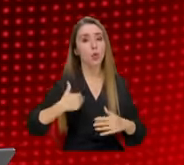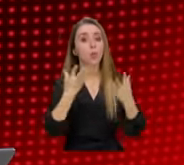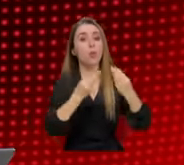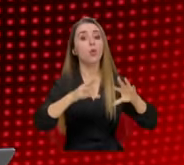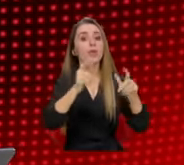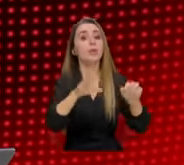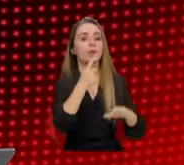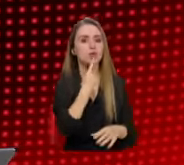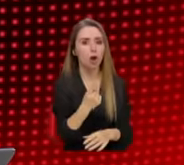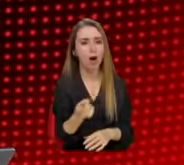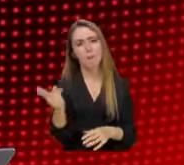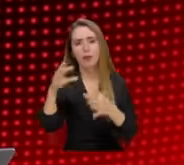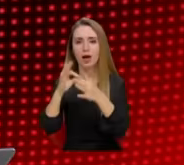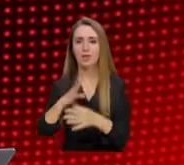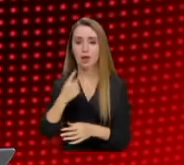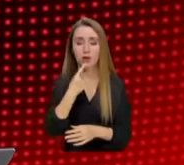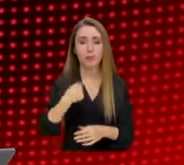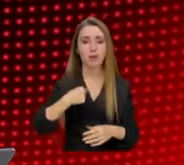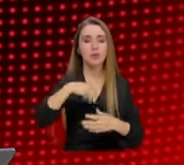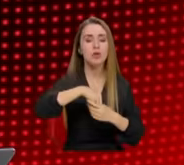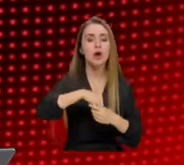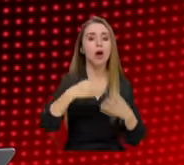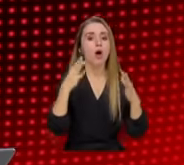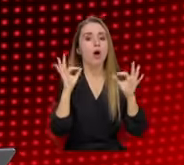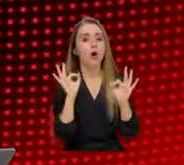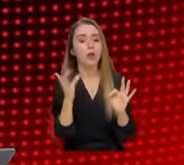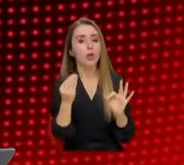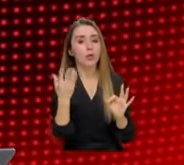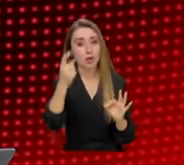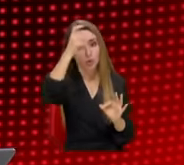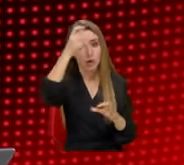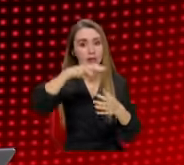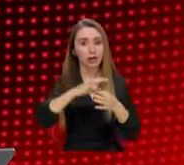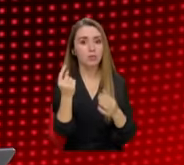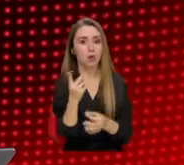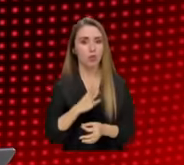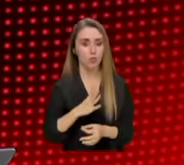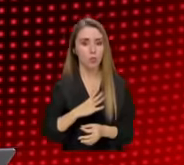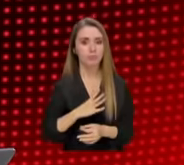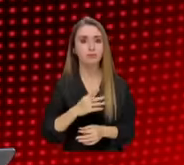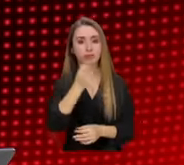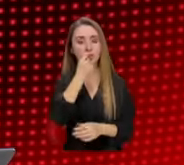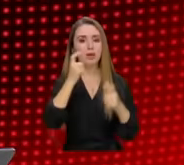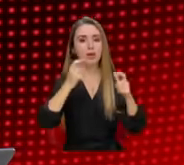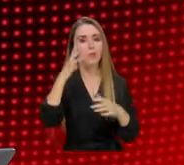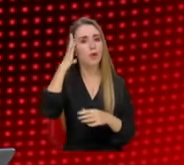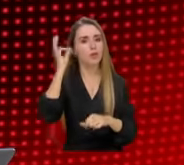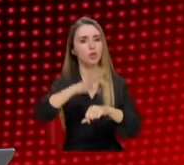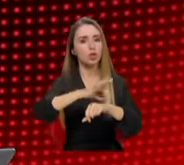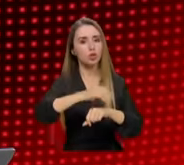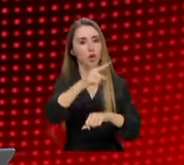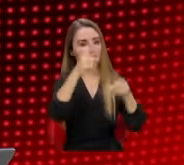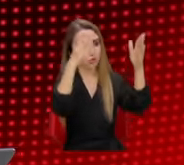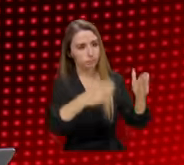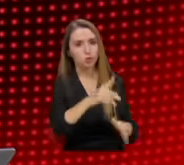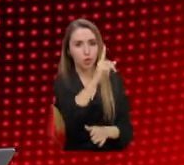yapamayacağı söyleniyor. Benim için önemli olan Türkiye ile ilgili sonuçları olur mu? Başkent Üniversitesi öğretim üyesi Profesör Doktor Hasan